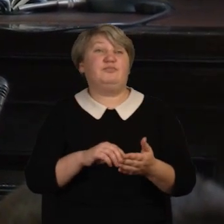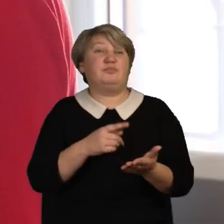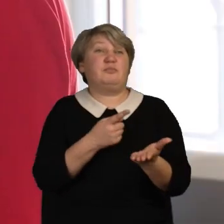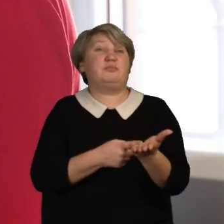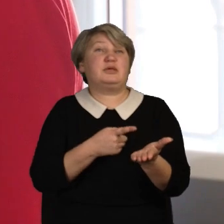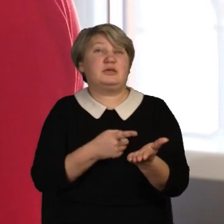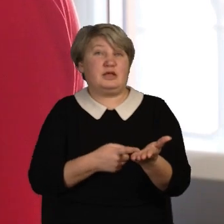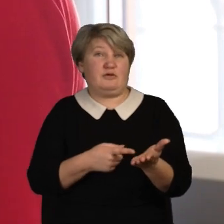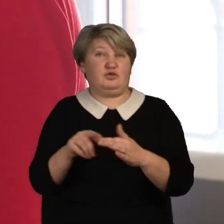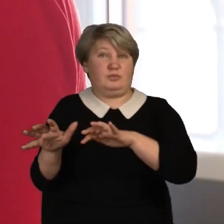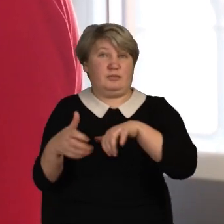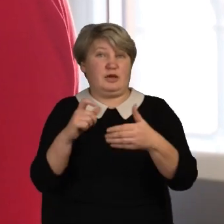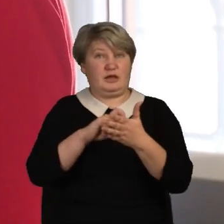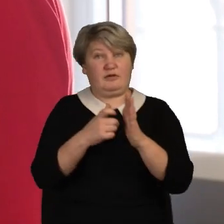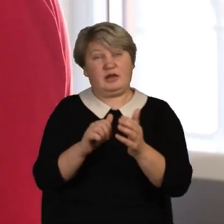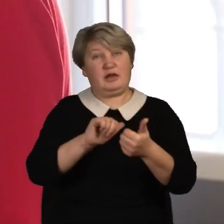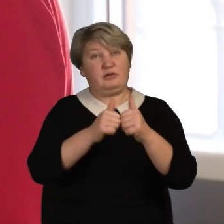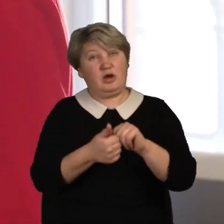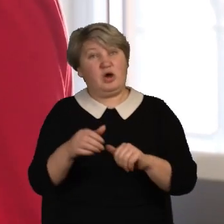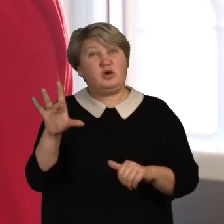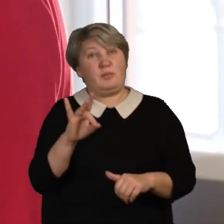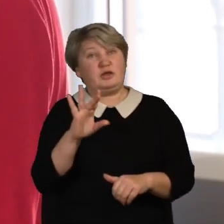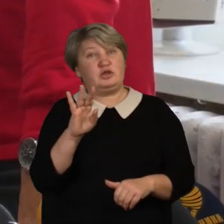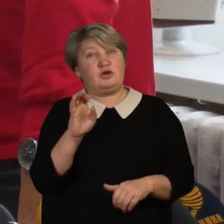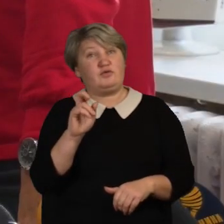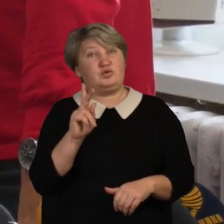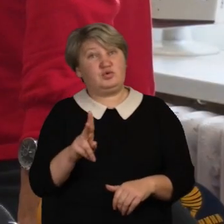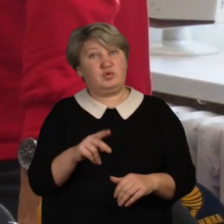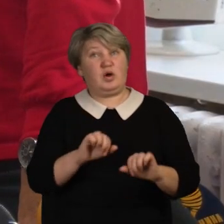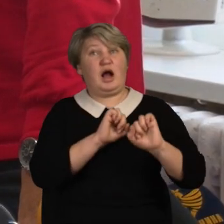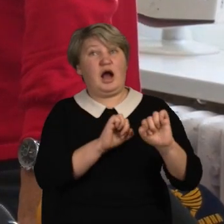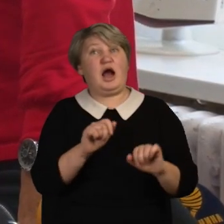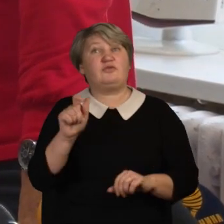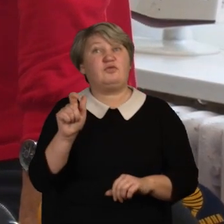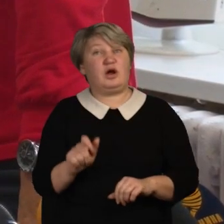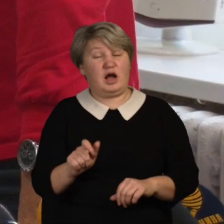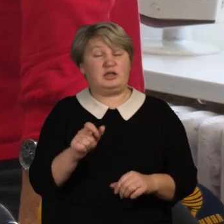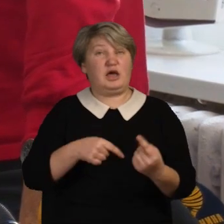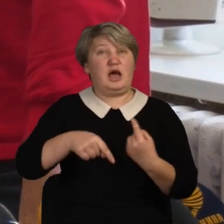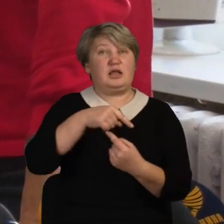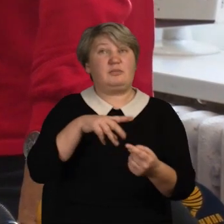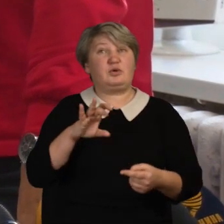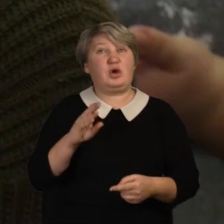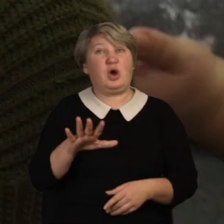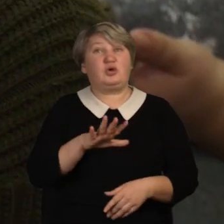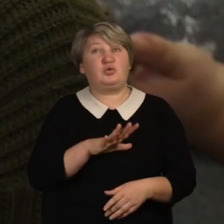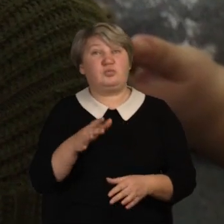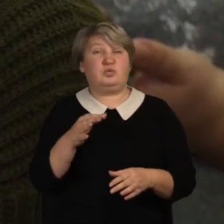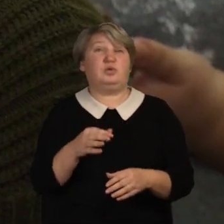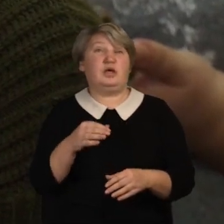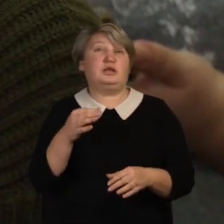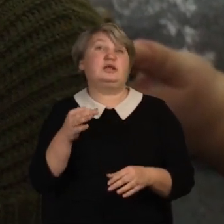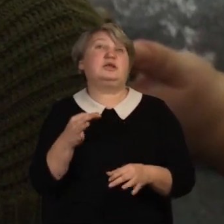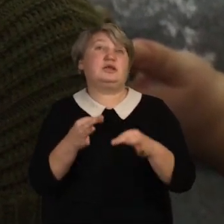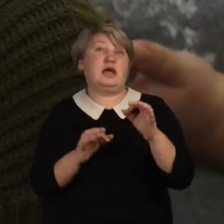Савчуків. Натомість Роман Савчук, адвокат підприємця Олександра Табахарнюка, якого не було на засіданні, заперечив, що